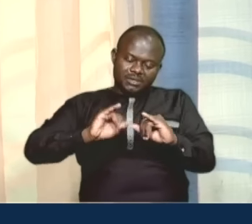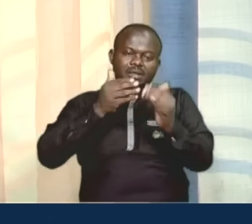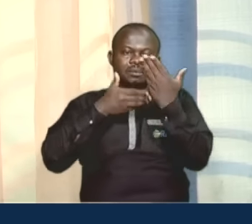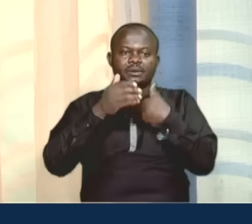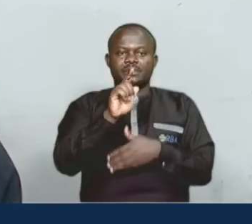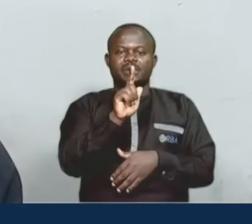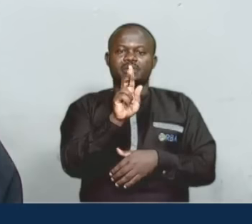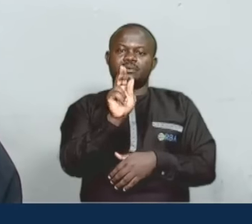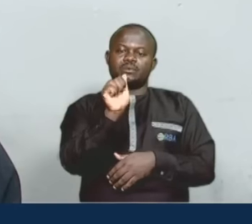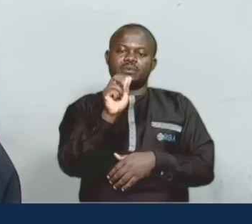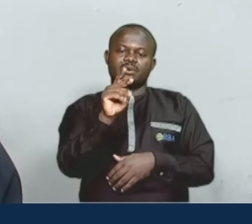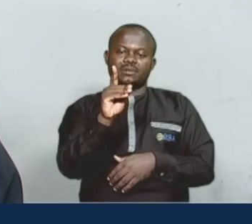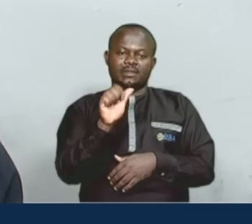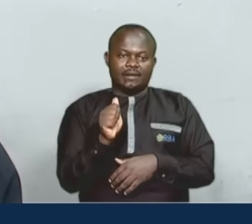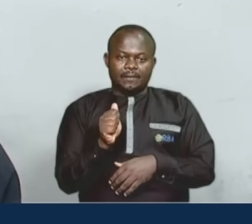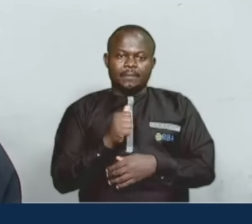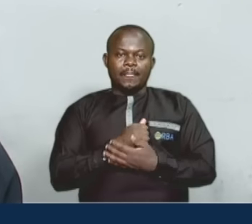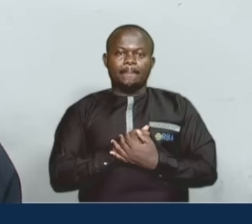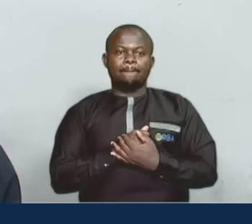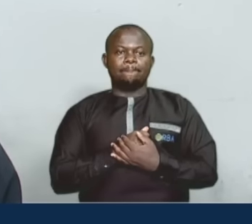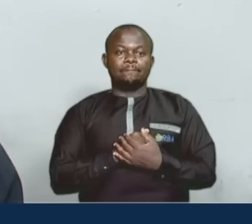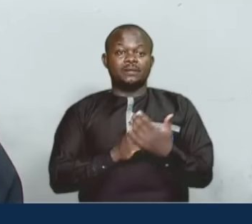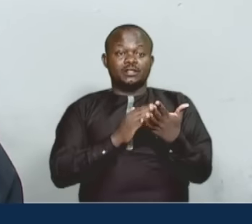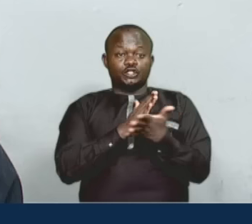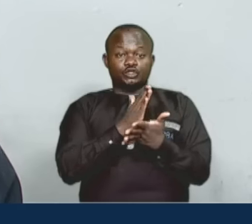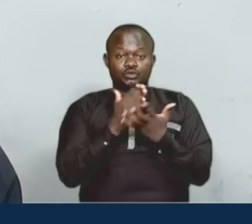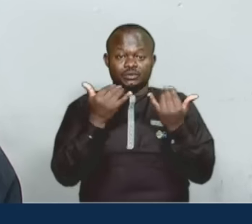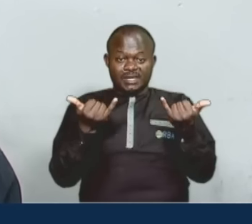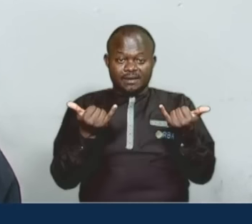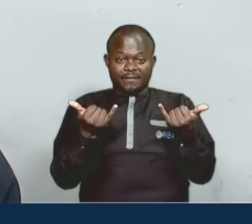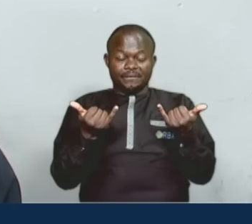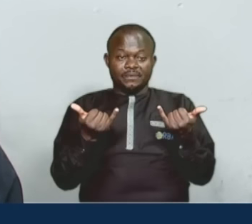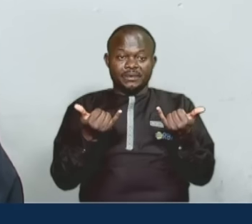Rwanda. Rero iki gihe umwuka uhari